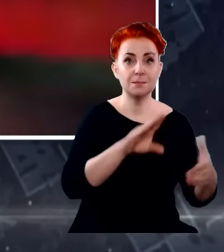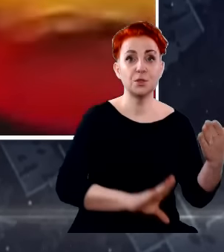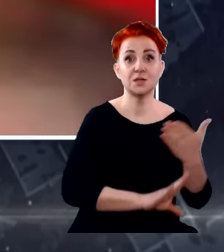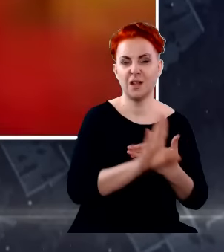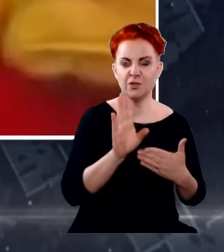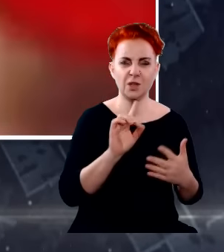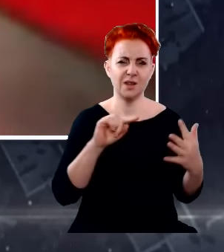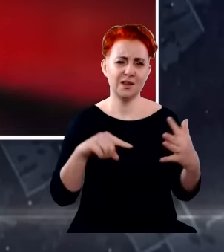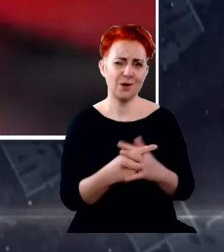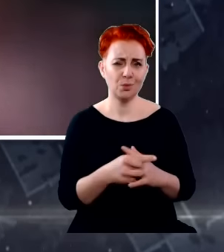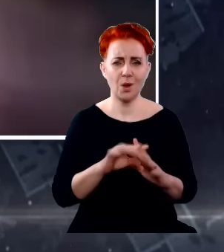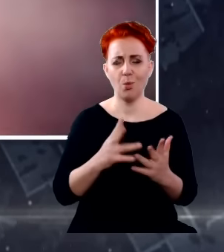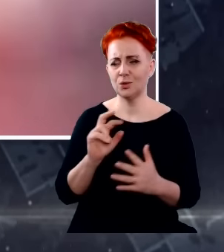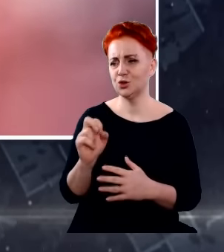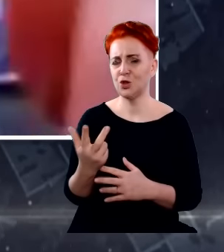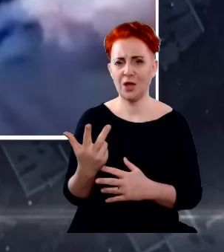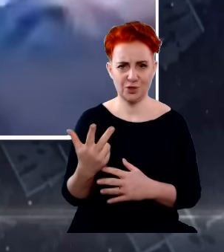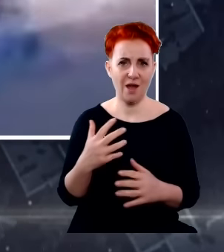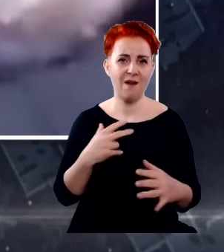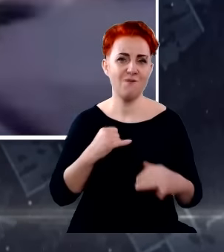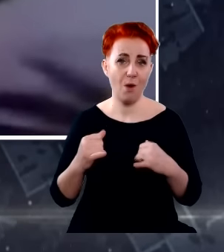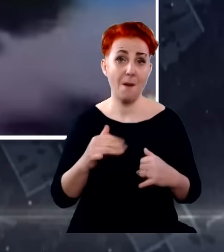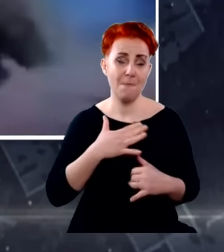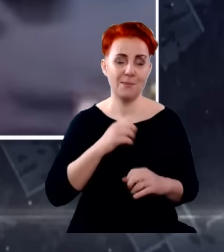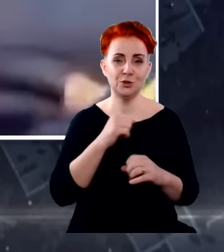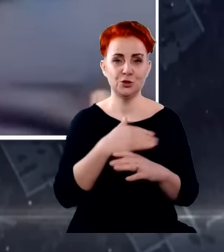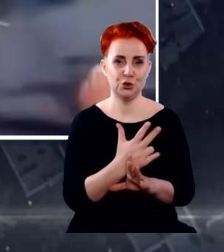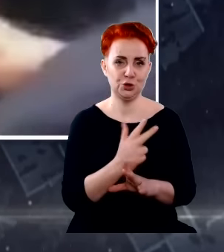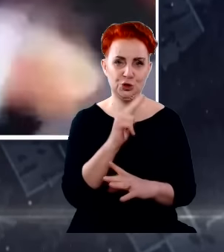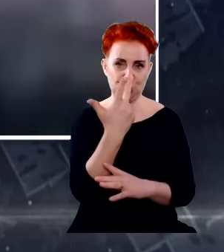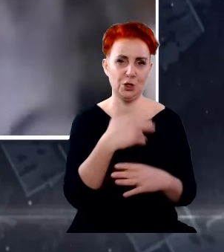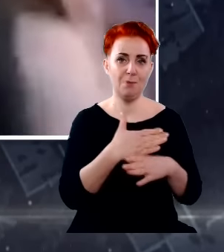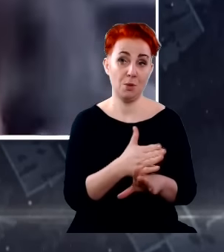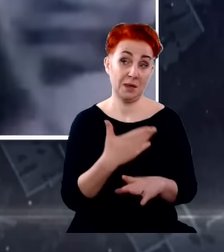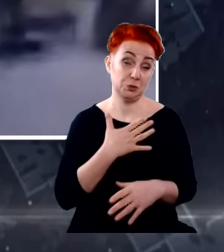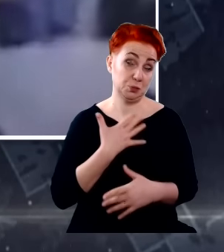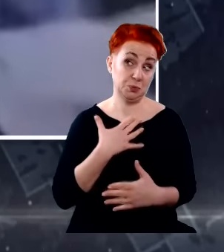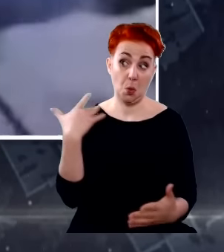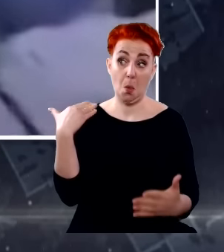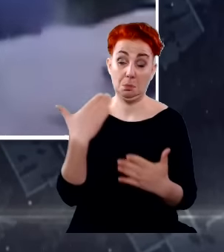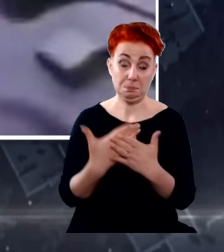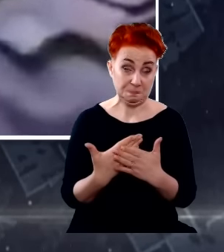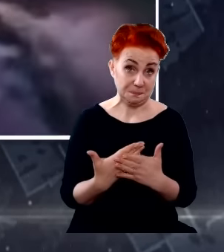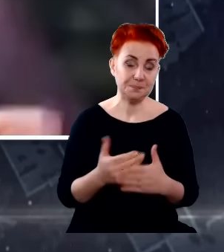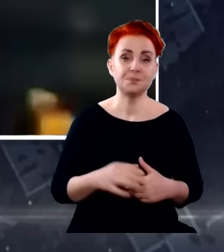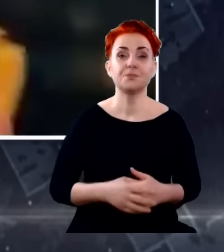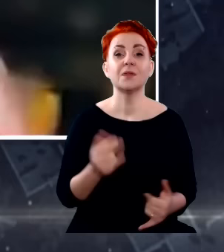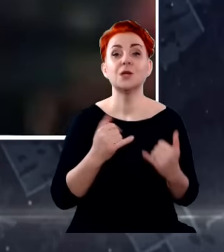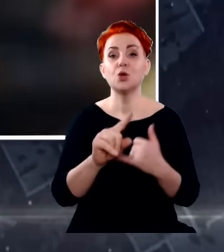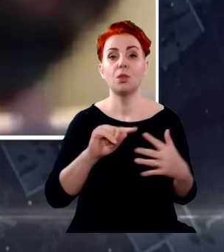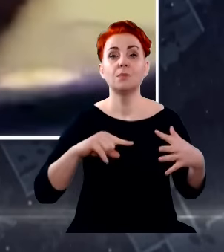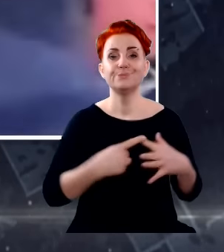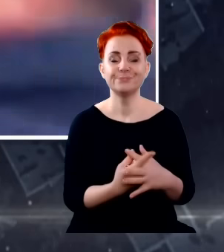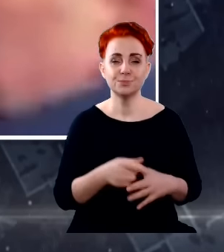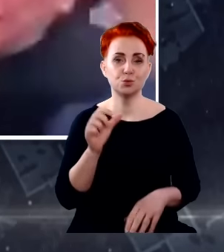w tę trzecią władzę, a mamy trójpodział władzy, tak mi się wydawało do tej pory, że mamy, ingeruje w ten wymiar